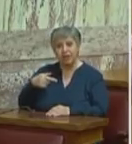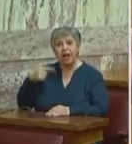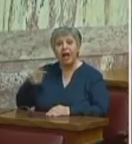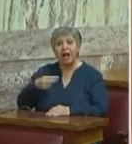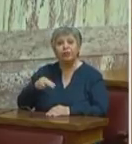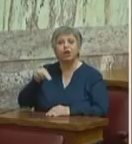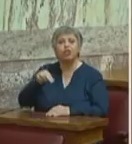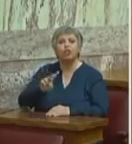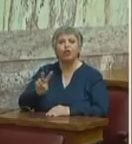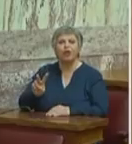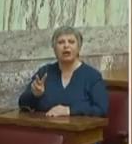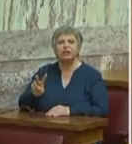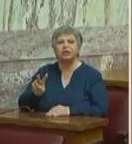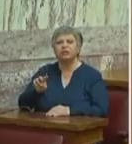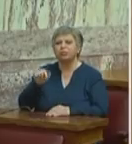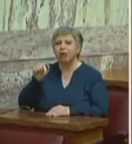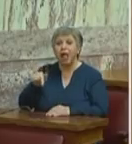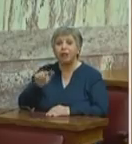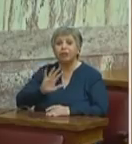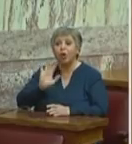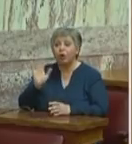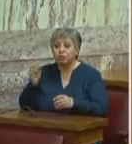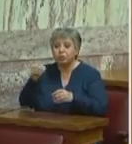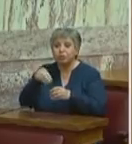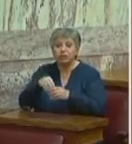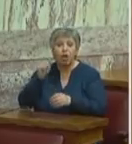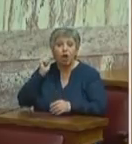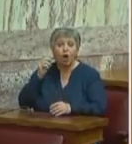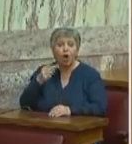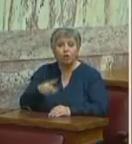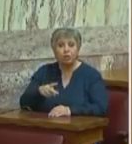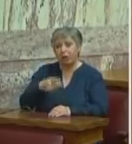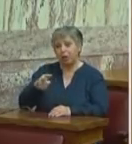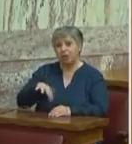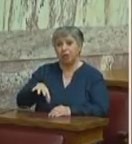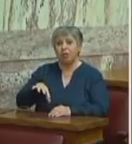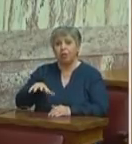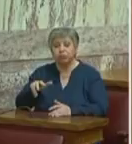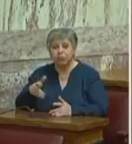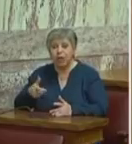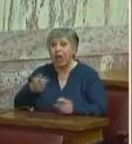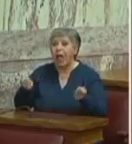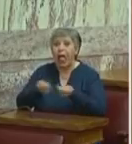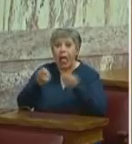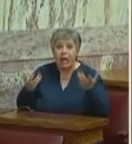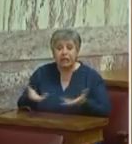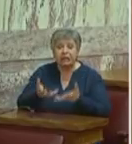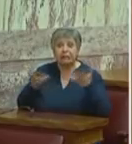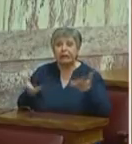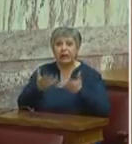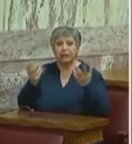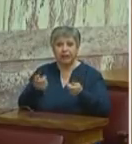ένοχοι, δεν έχει σημασία, έπραξαν, αν έπραξαν και ό,τι έπραξαν, στα πλαίσια των καθηκόντων